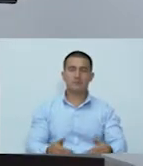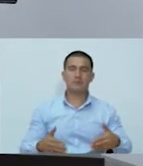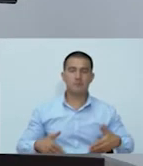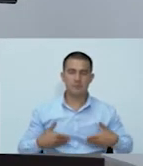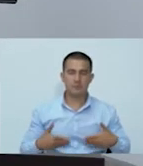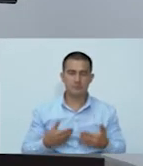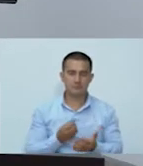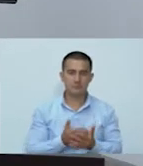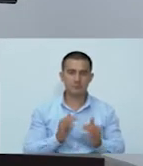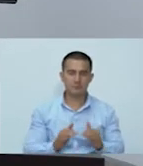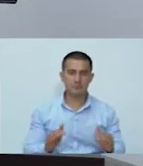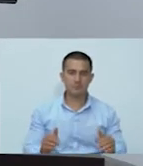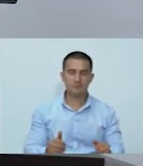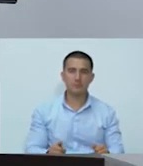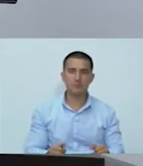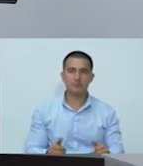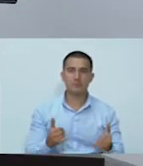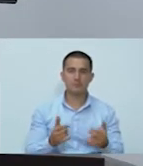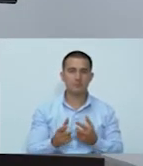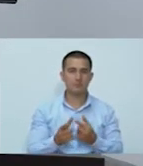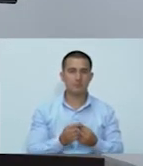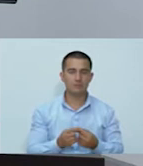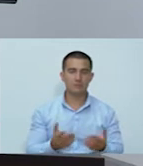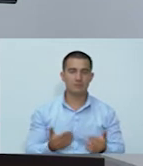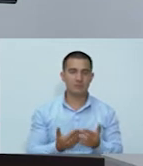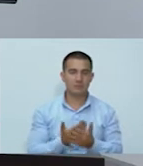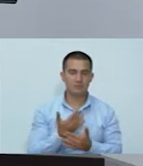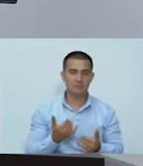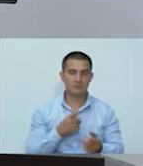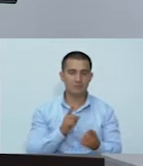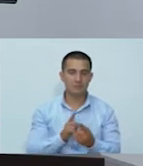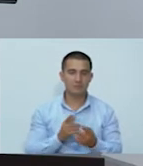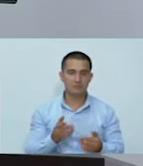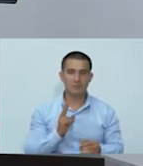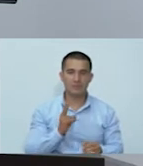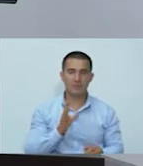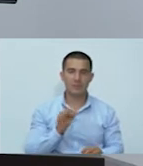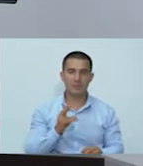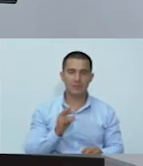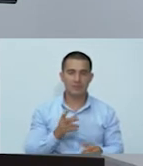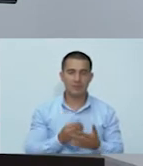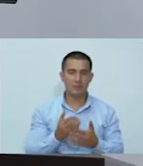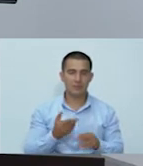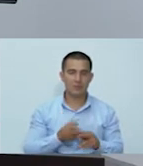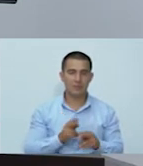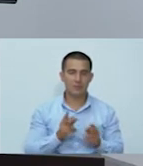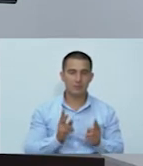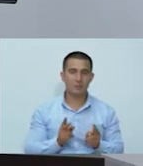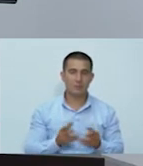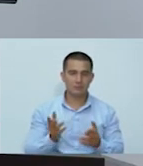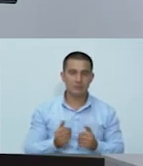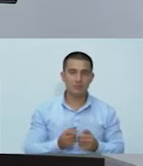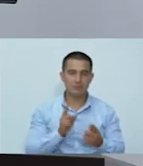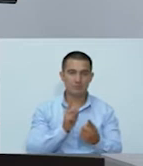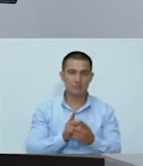Assalomu alaykum, hurmatli o'quvchilar. Sizlar bilan yana Quilling mashg'ulotlarini davom ettiramiz. Bugungi mavzu